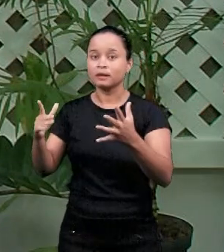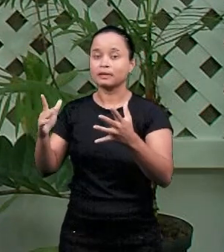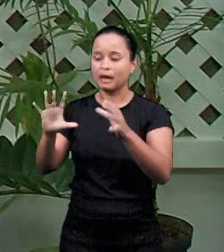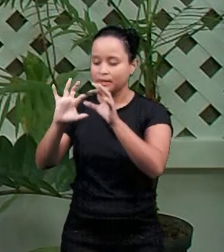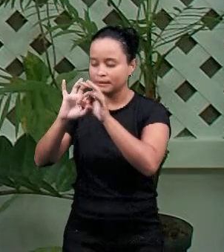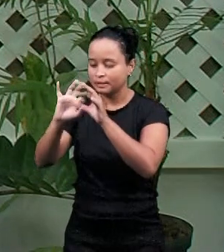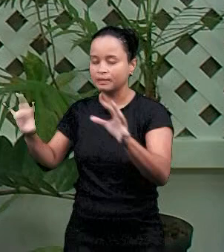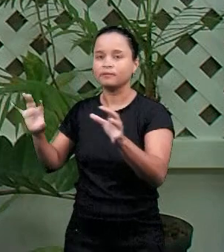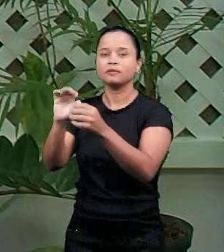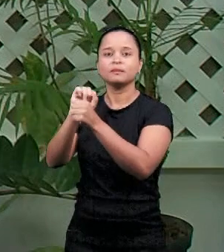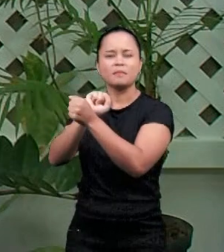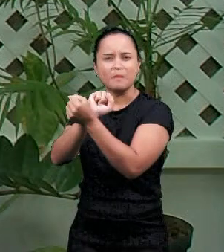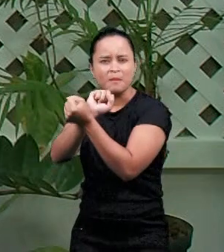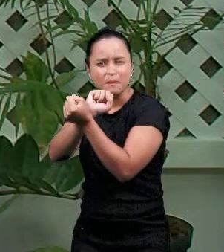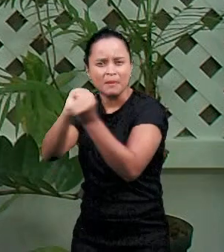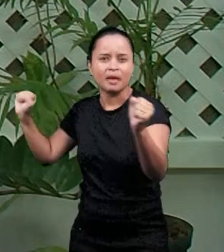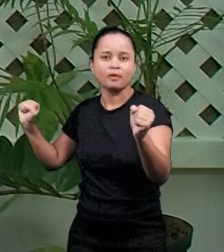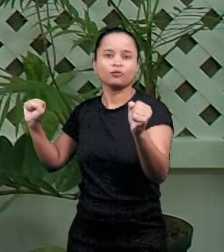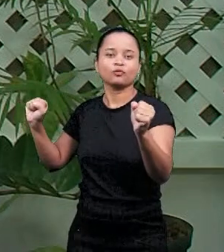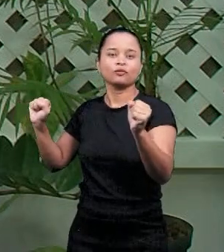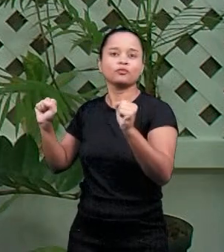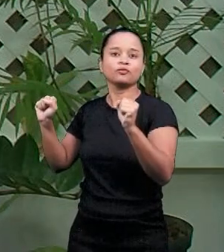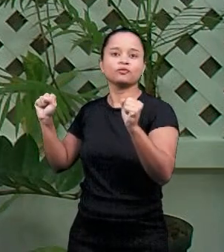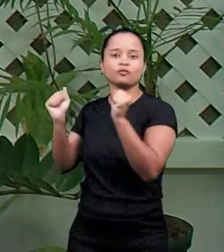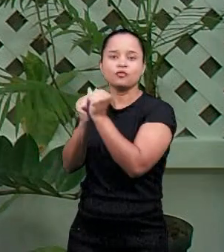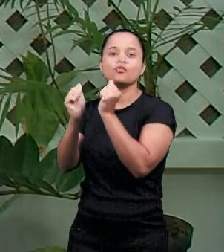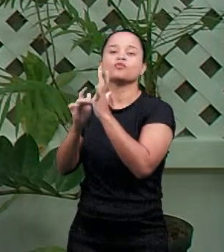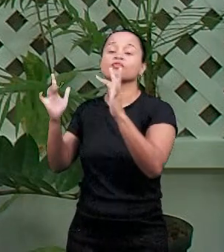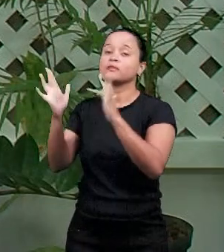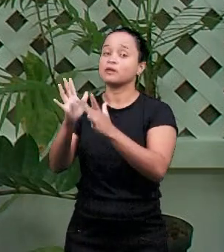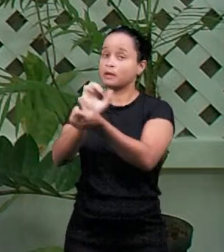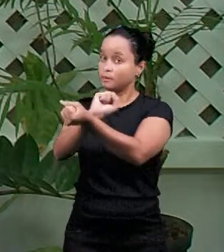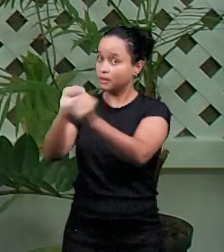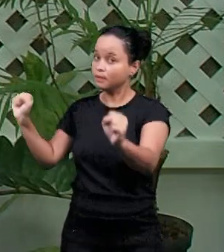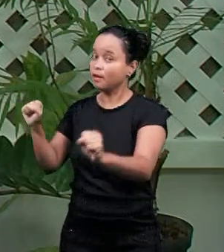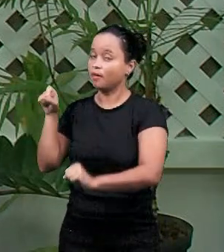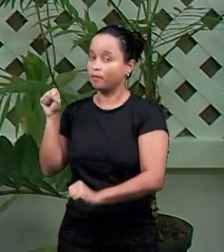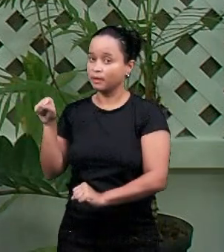es délivré par Jésus. Délivrance, c'est une chose.